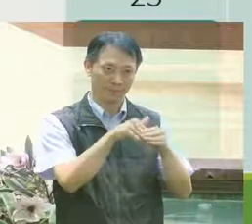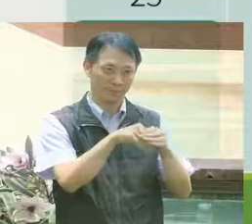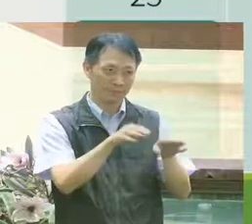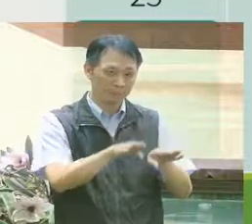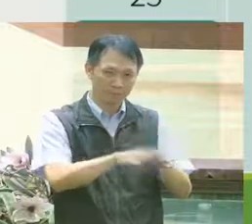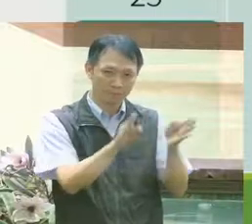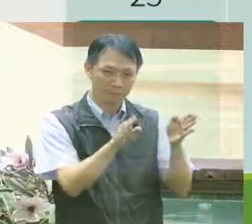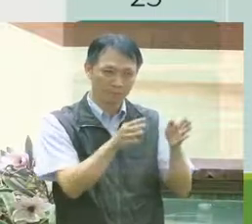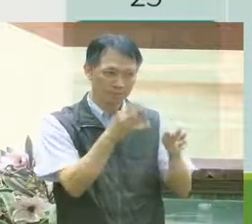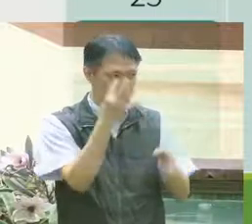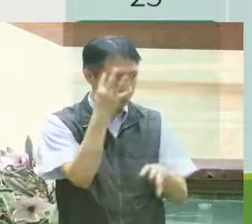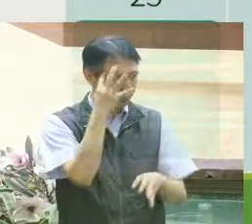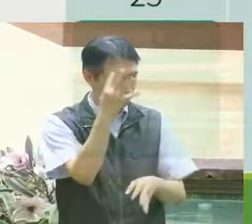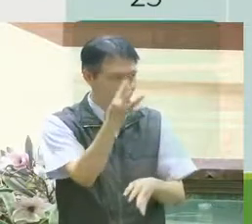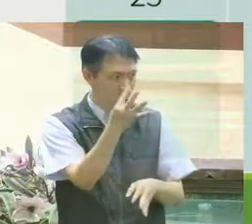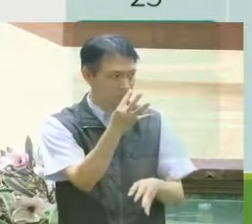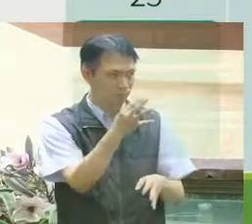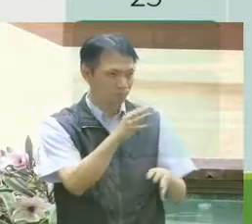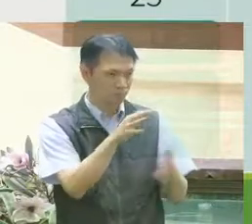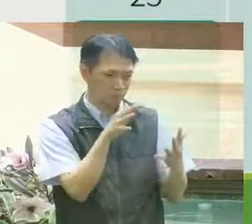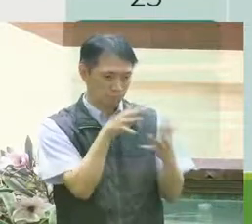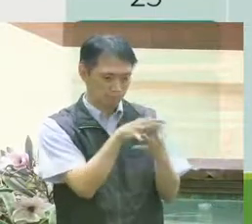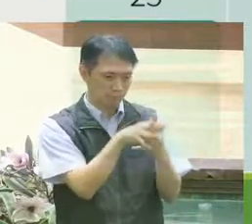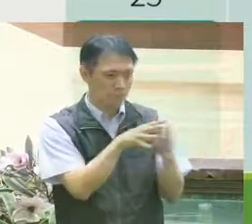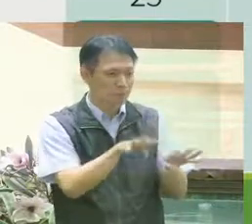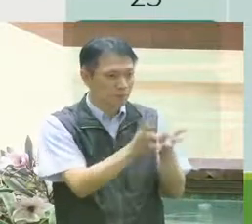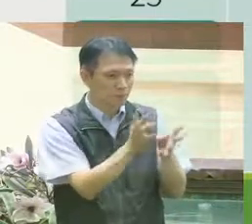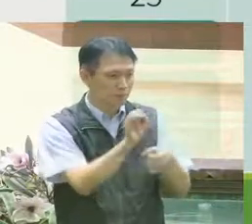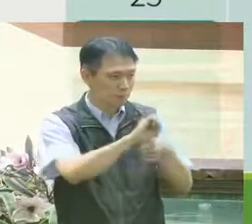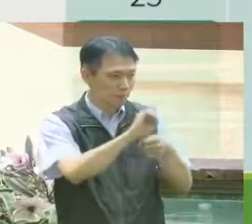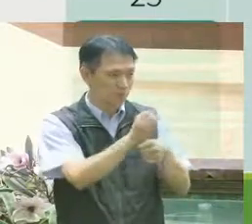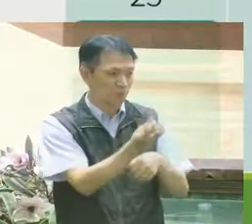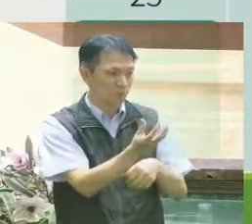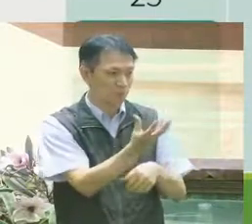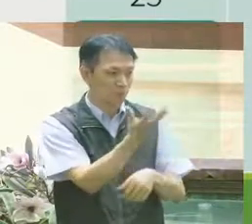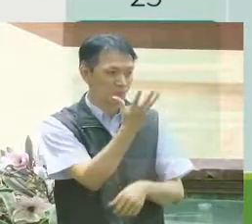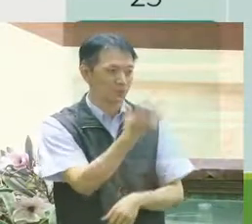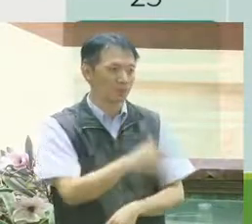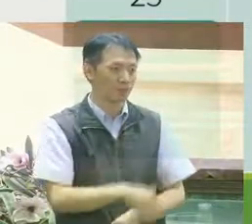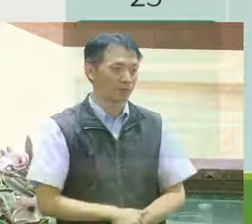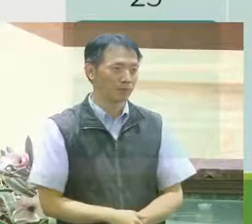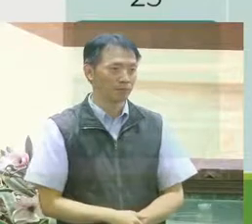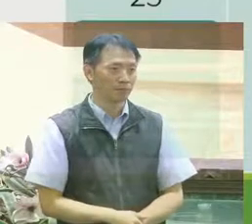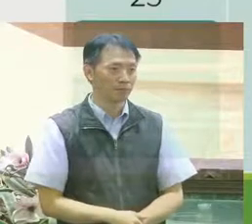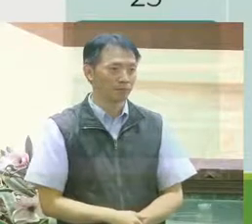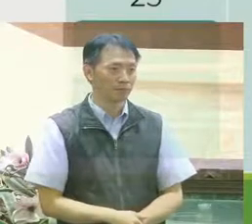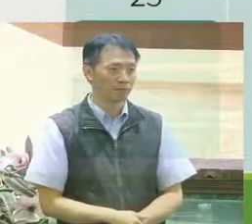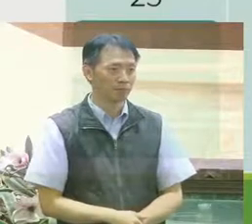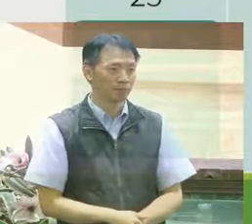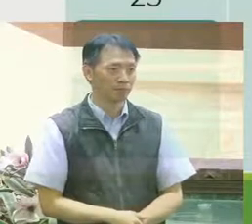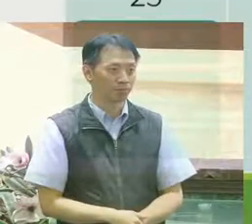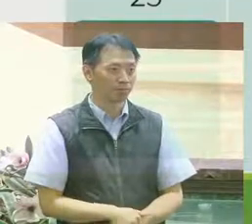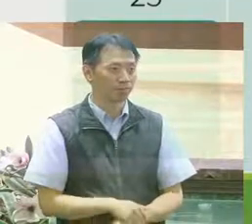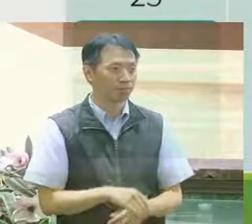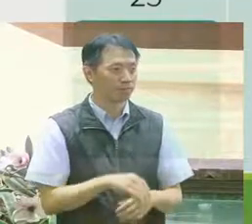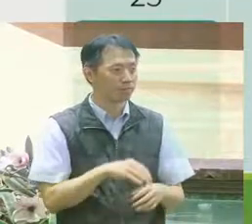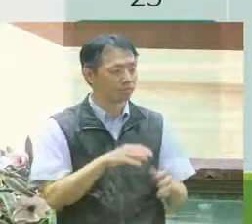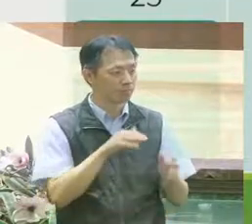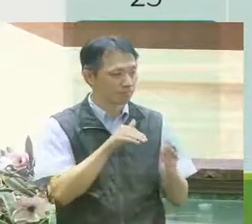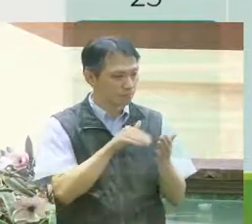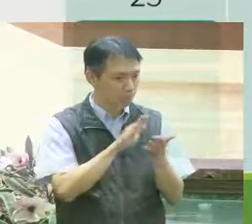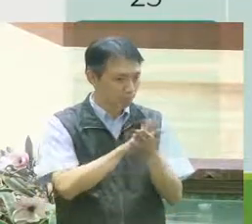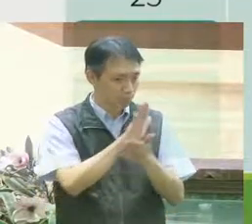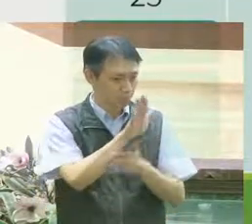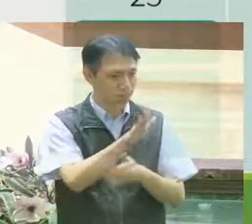开始的四天，公职姐就发现投票程式限制发出短信规则的小问题。在处理完之